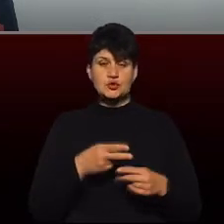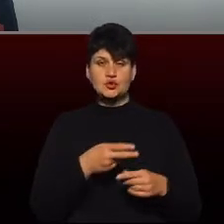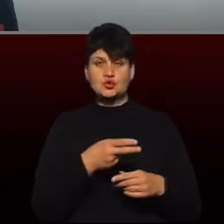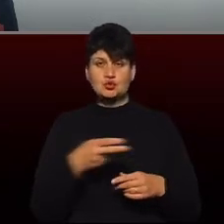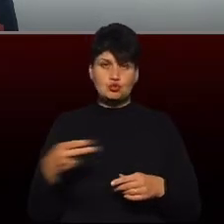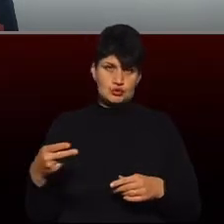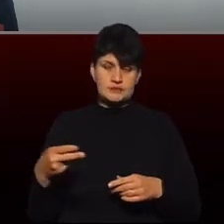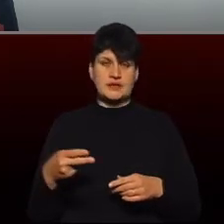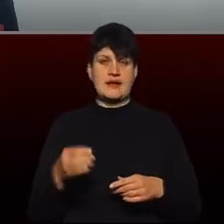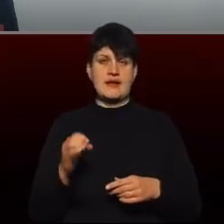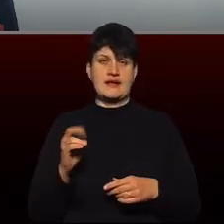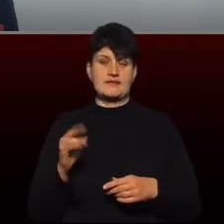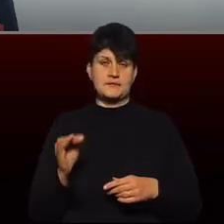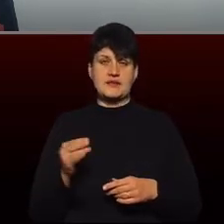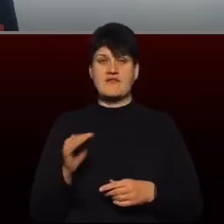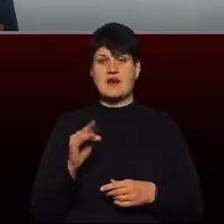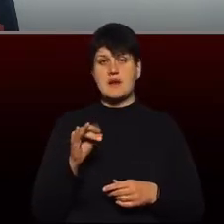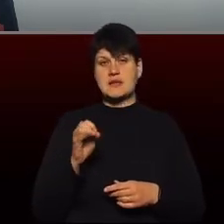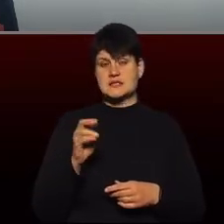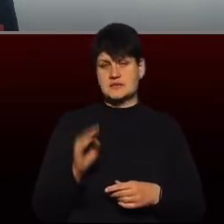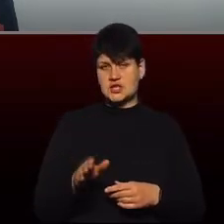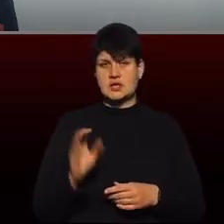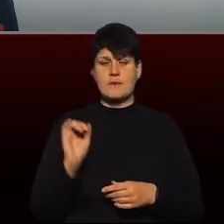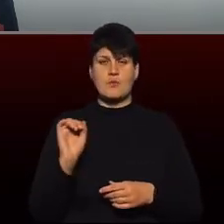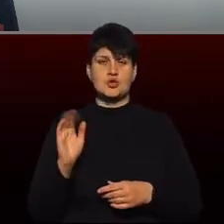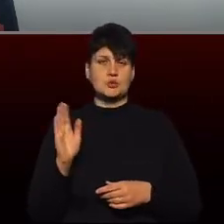бути фармацевтична, еквівалентність може бути